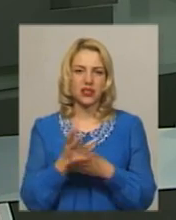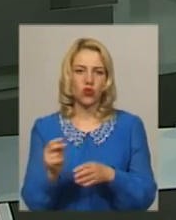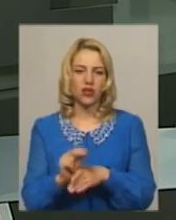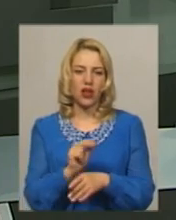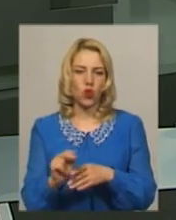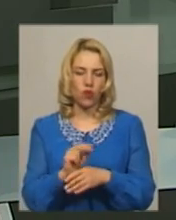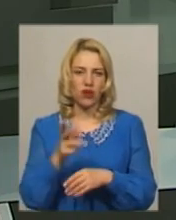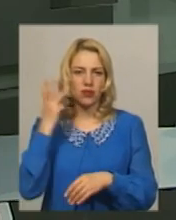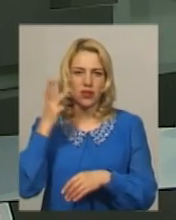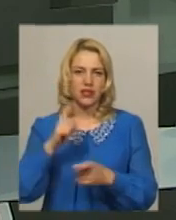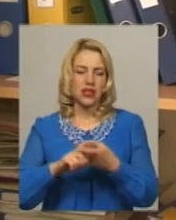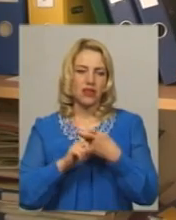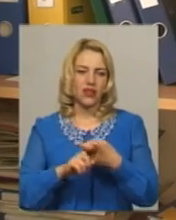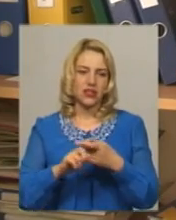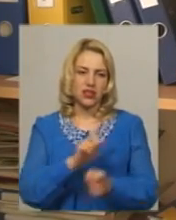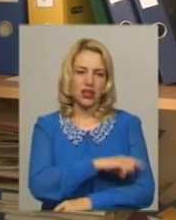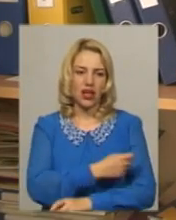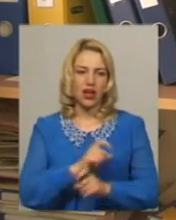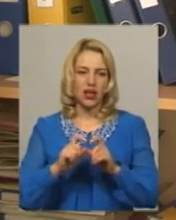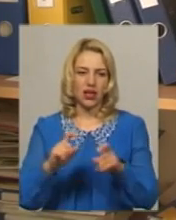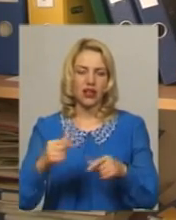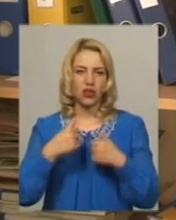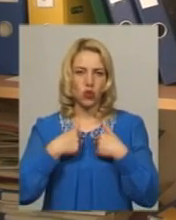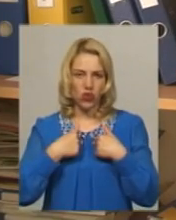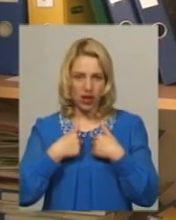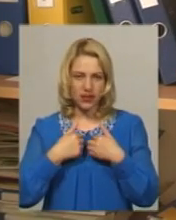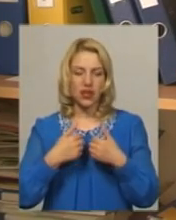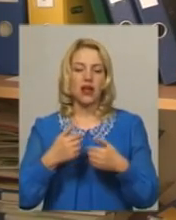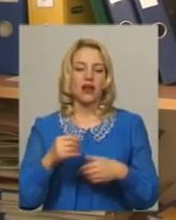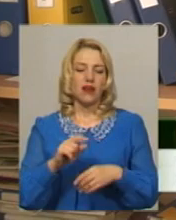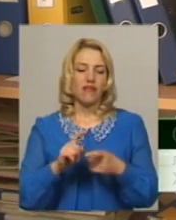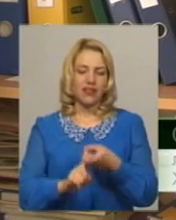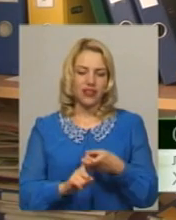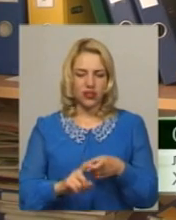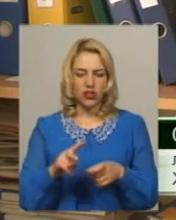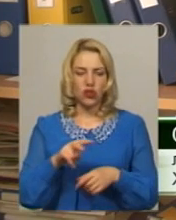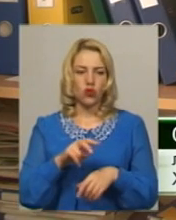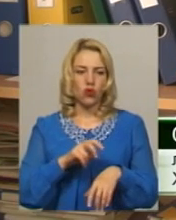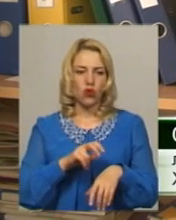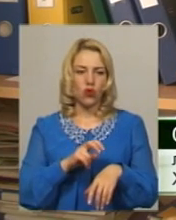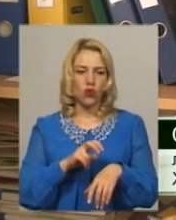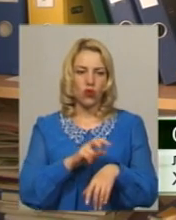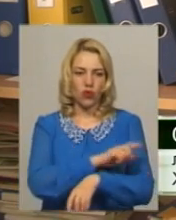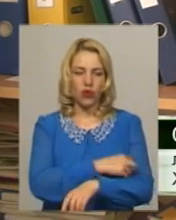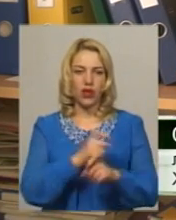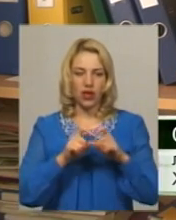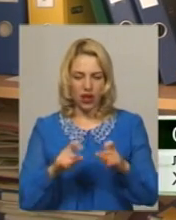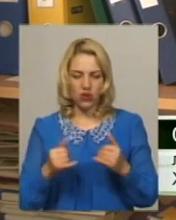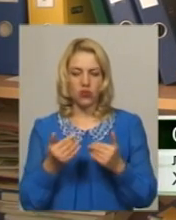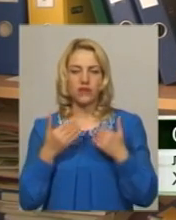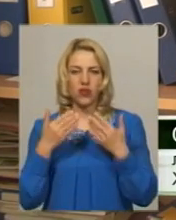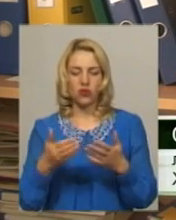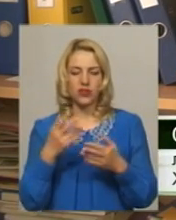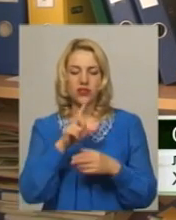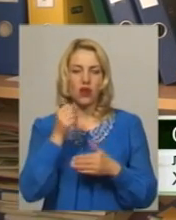Хмельницькій інфекційній лікарні. До нас в інфекційну лікарню звернулися вже на даний час, за